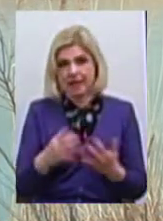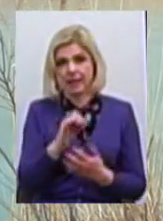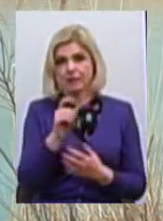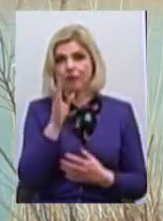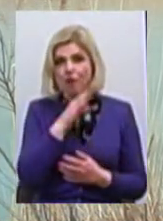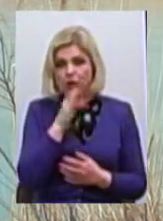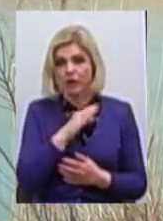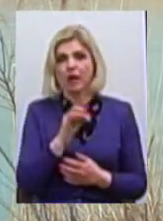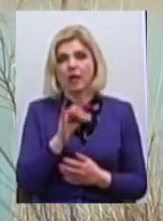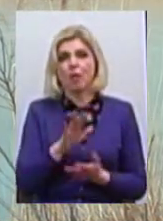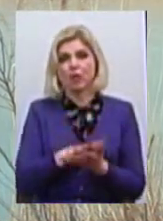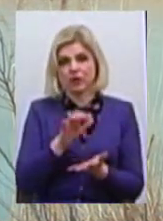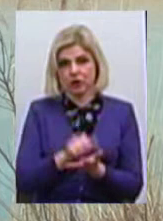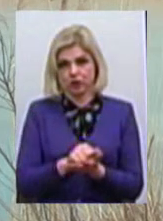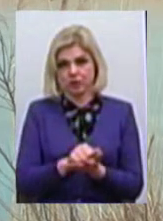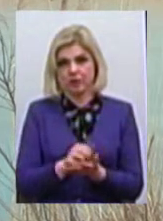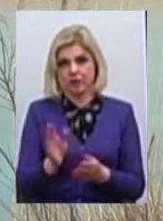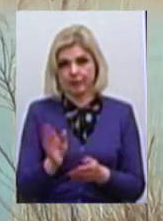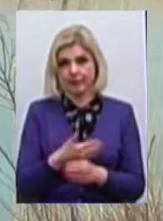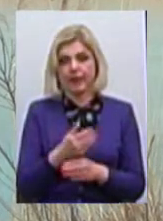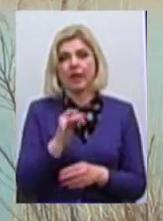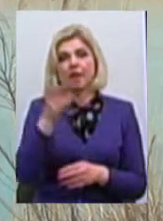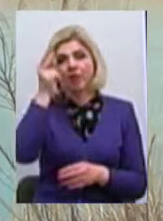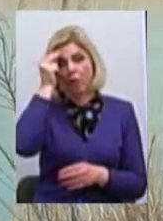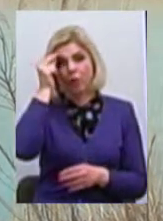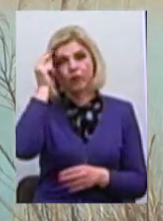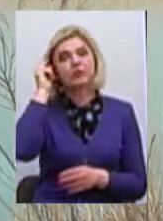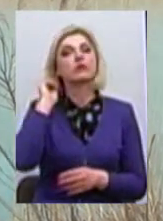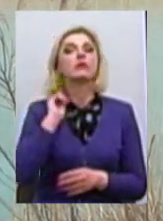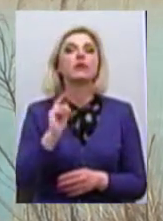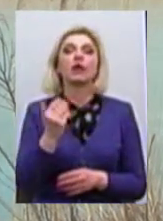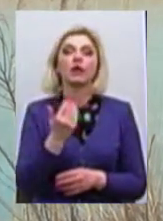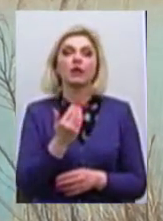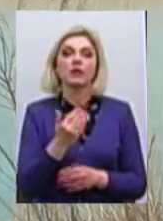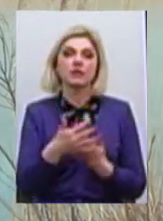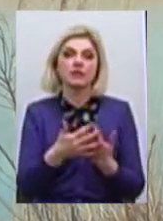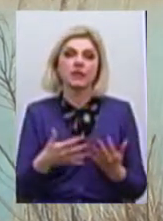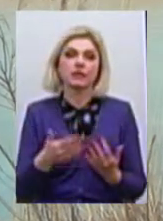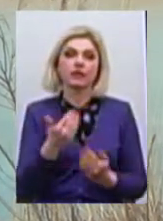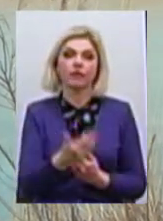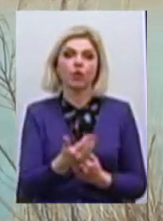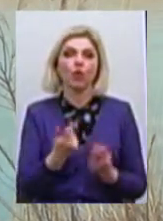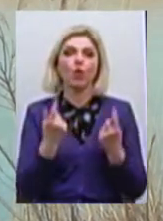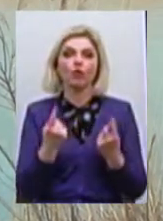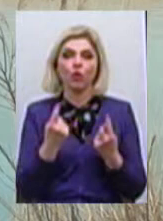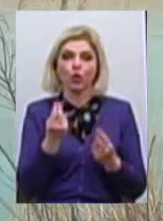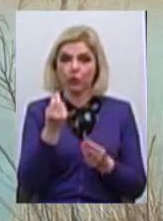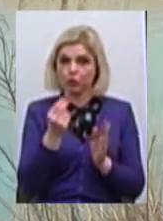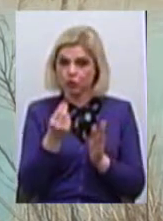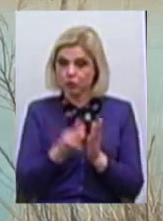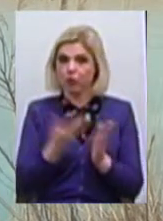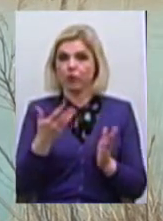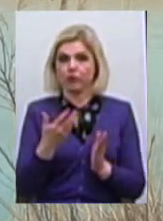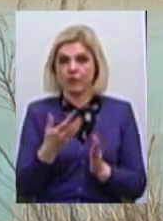потім знищуються. Враховуючи їх досить значну вартість, то